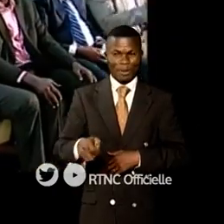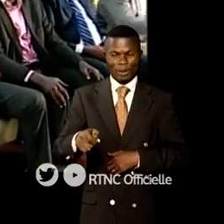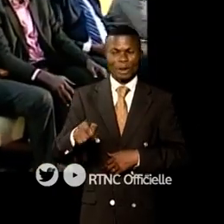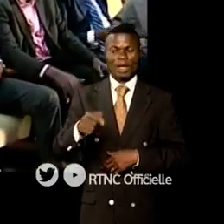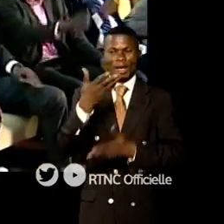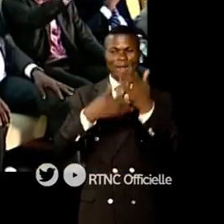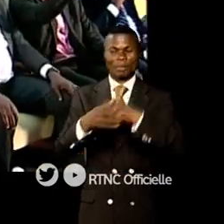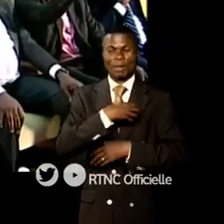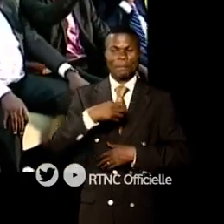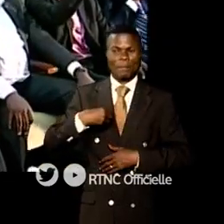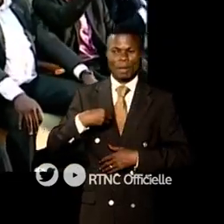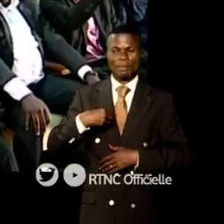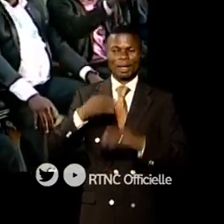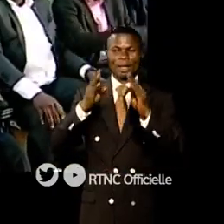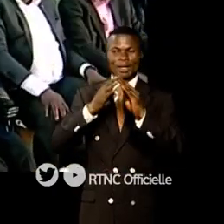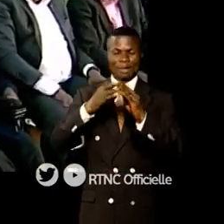merci, merci.